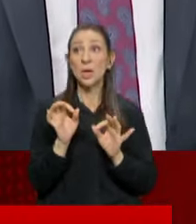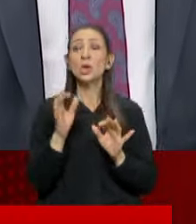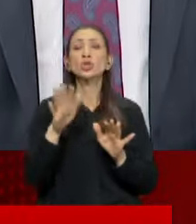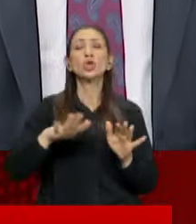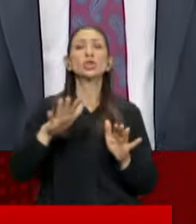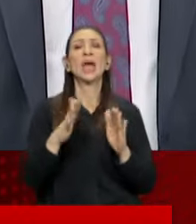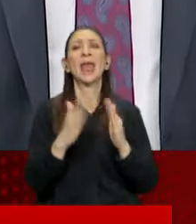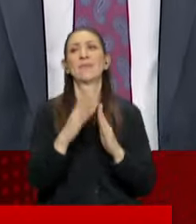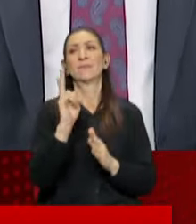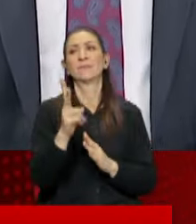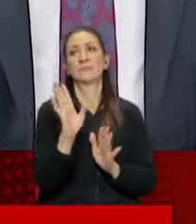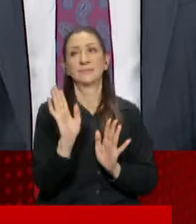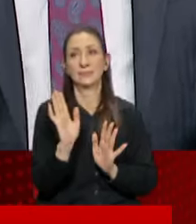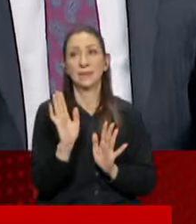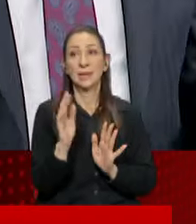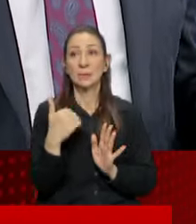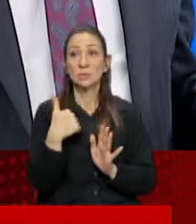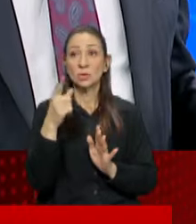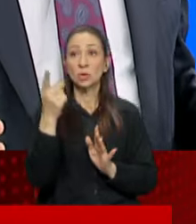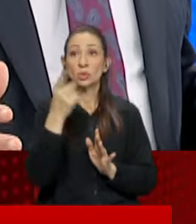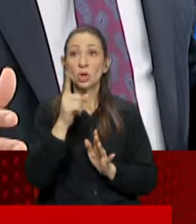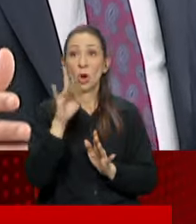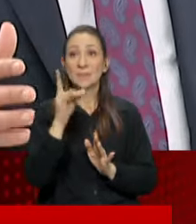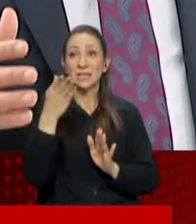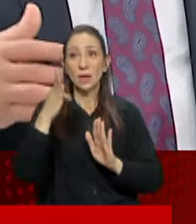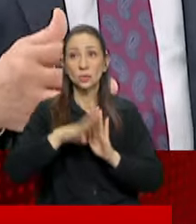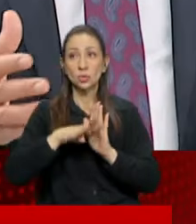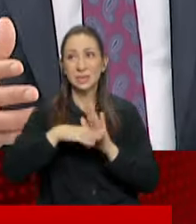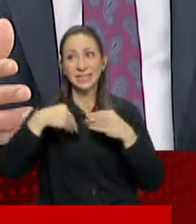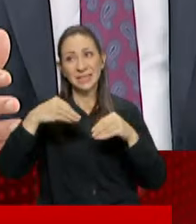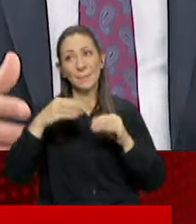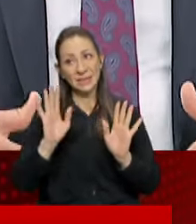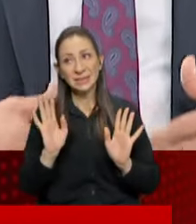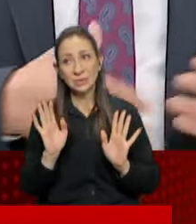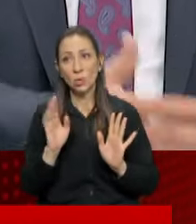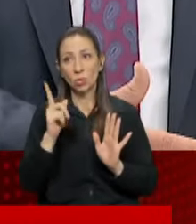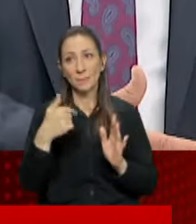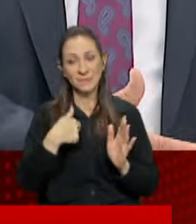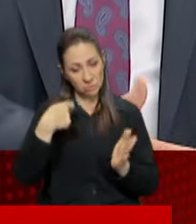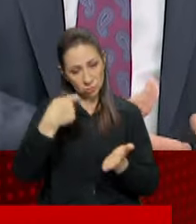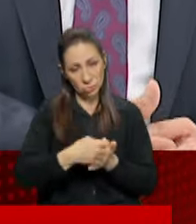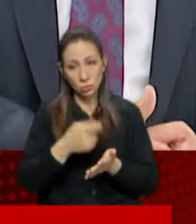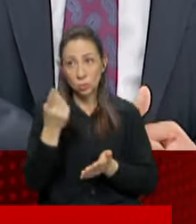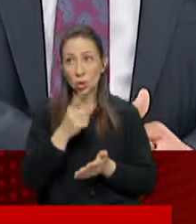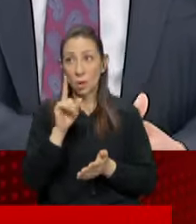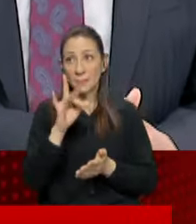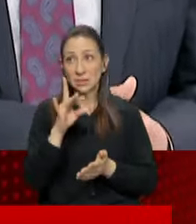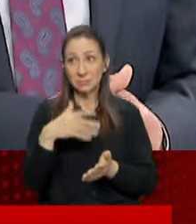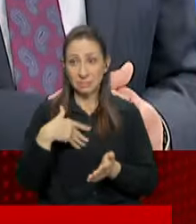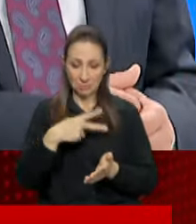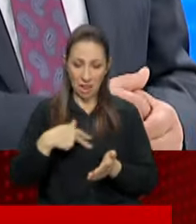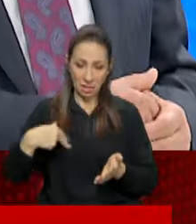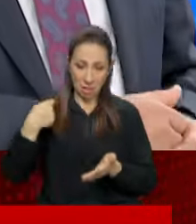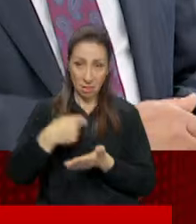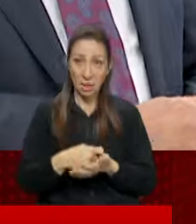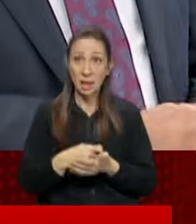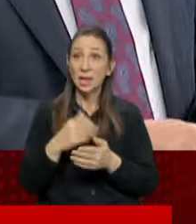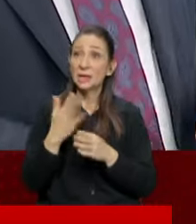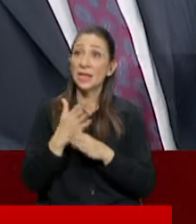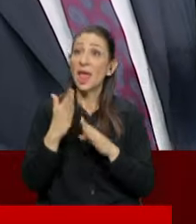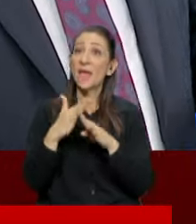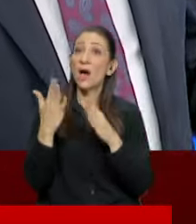Sosyal konut bu. Yani biz orada %15 daha uyguna verebiliriz bunları. Onu da biz karşılayacağız. %15'i biz karşılayacağız belediye olarak. Çünkü